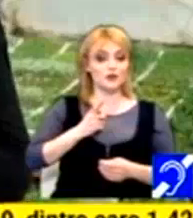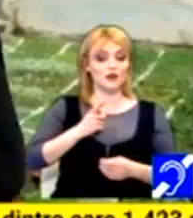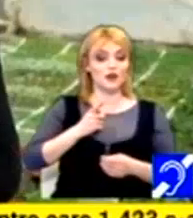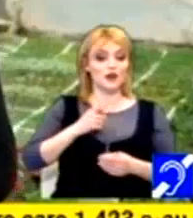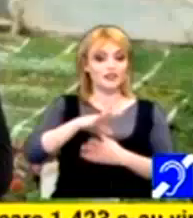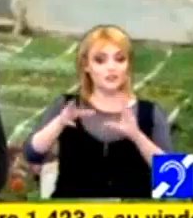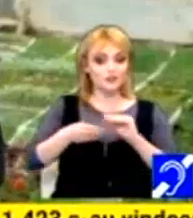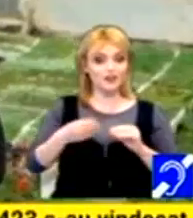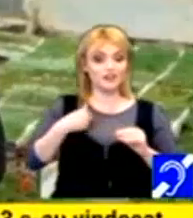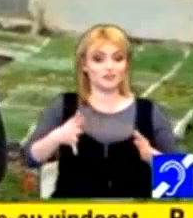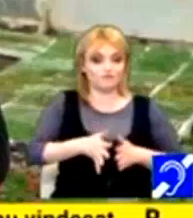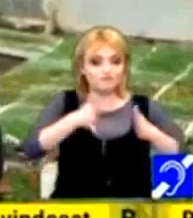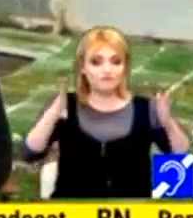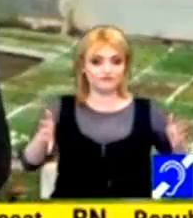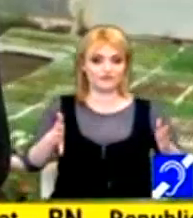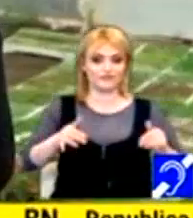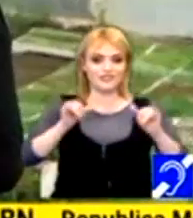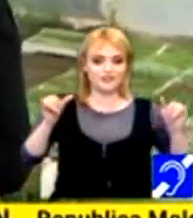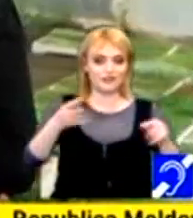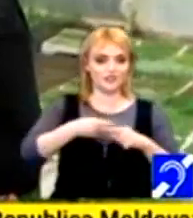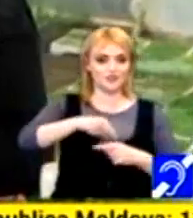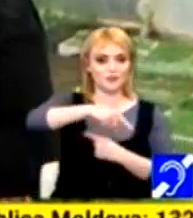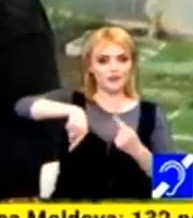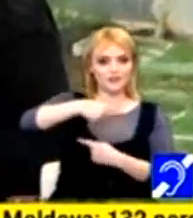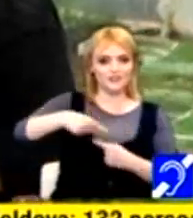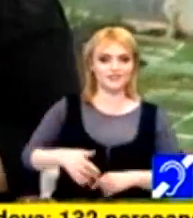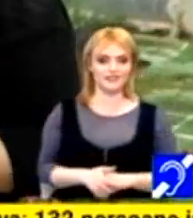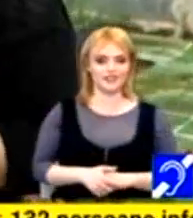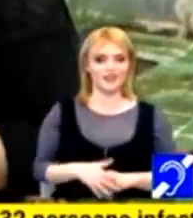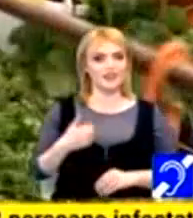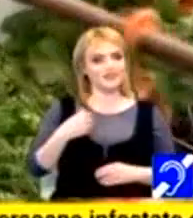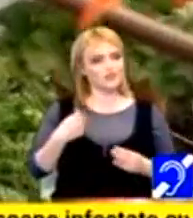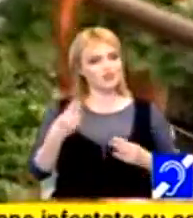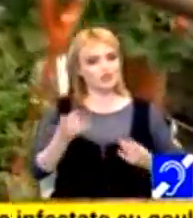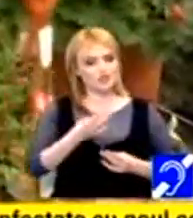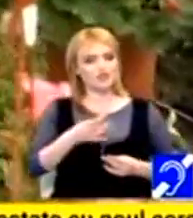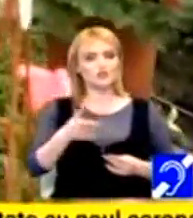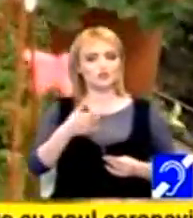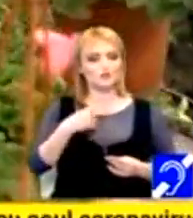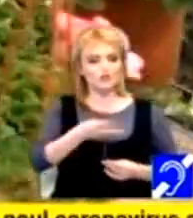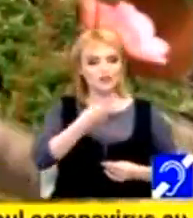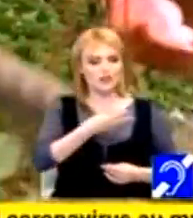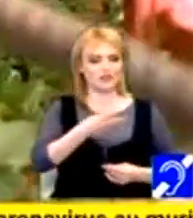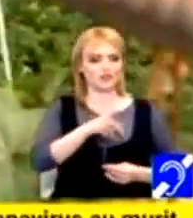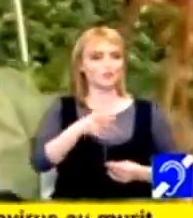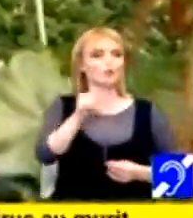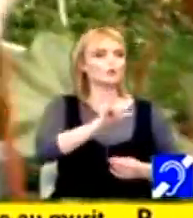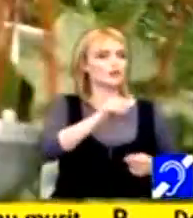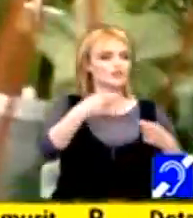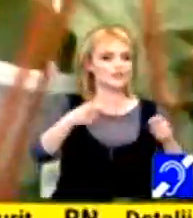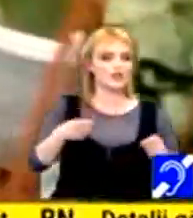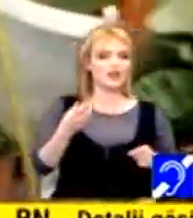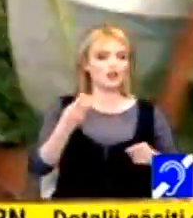extindem cu această afacere, dar și să putem și totul odată și unde realiza. Dacă să fie tot bine, să ne extindem. Să construim încă